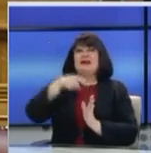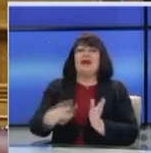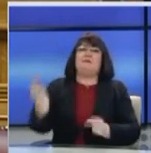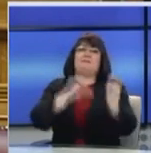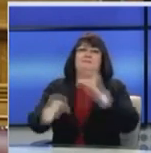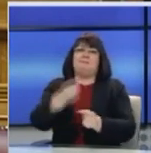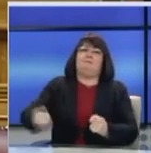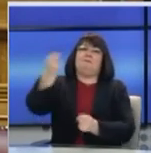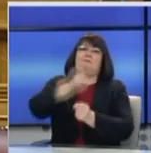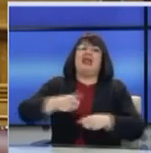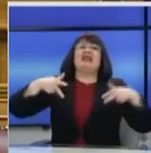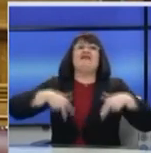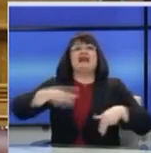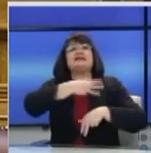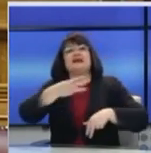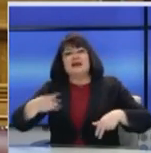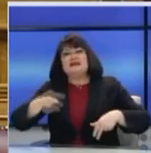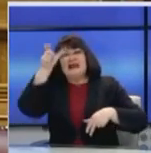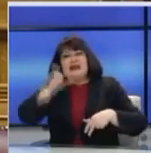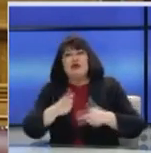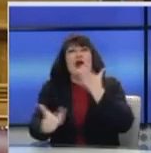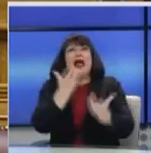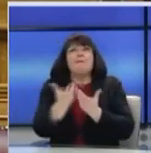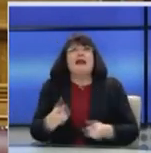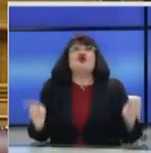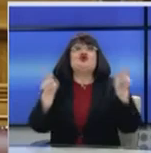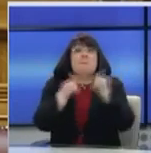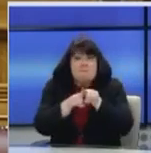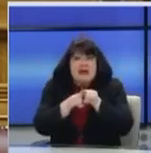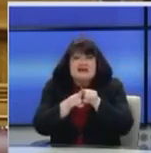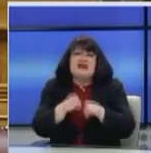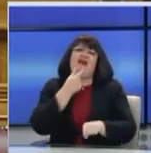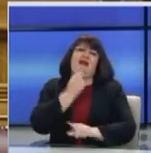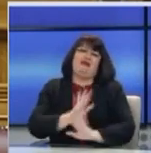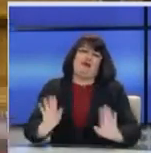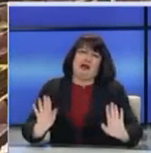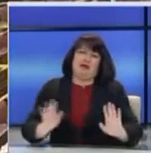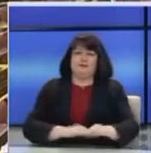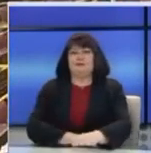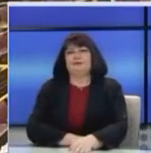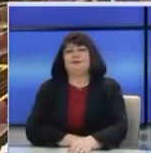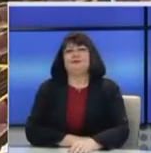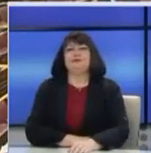έφεραν στην εξουσία, και γι' αυτό και κυβερνήσατε με τον κύριο Καμένο χωρίς καμία απολύτως δυσκολία.